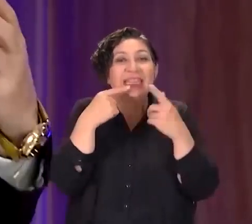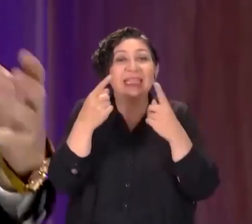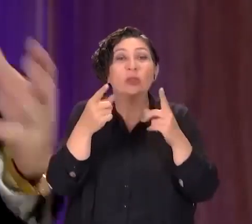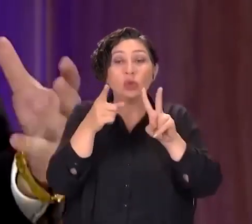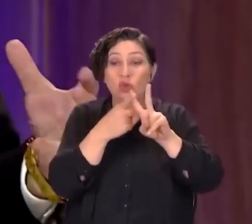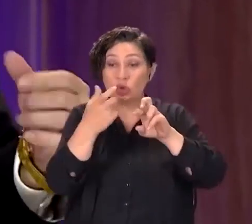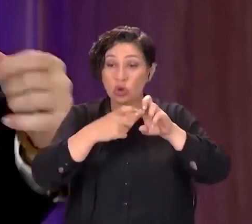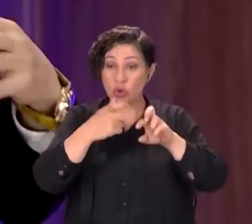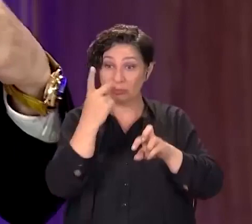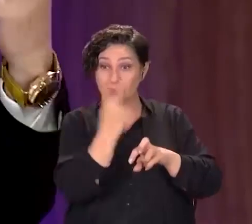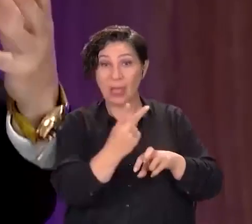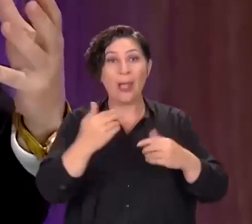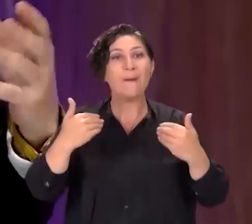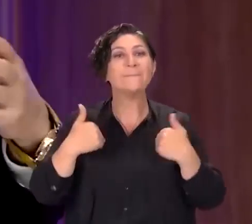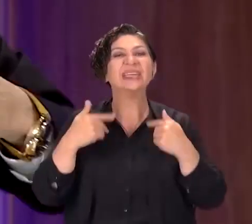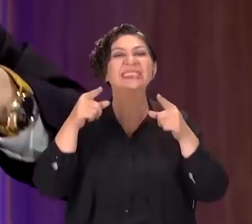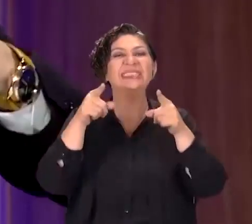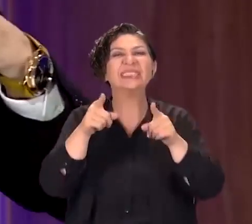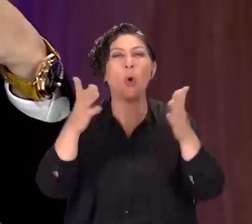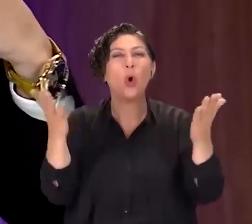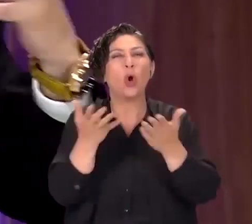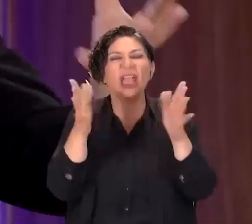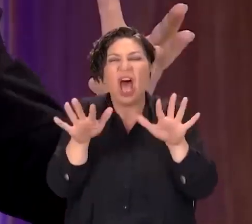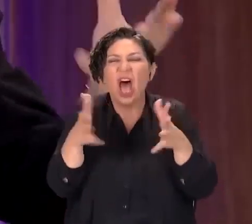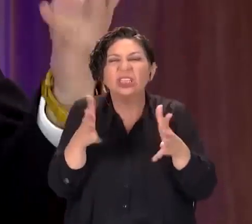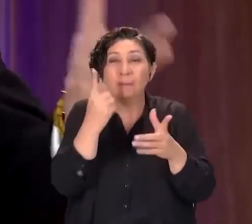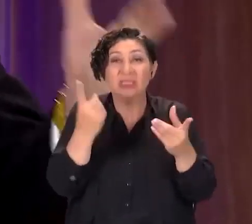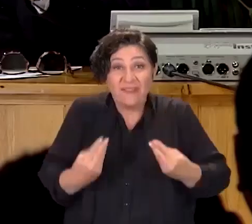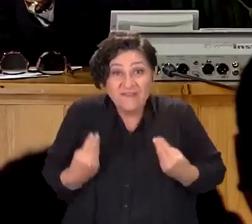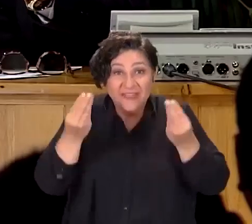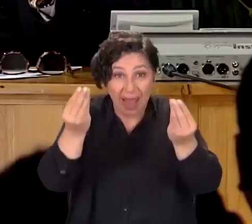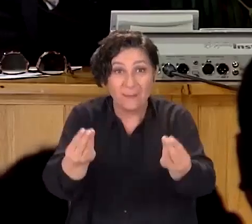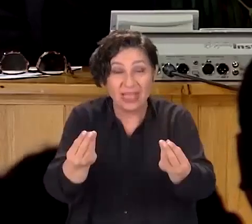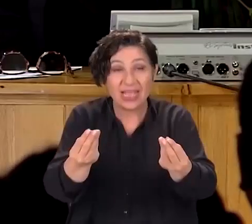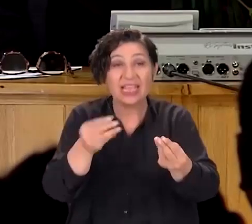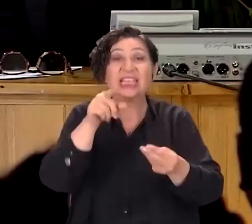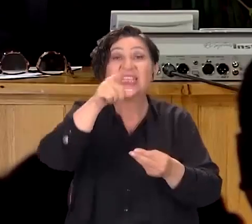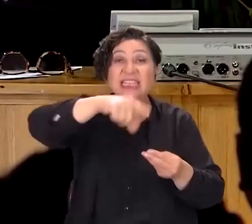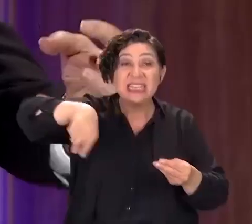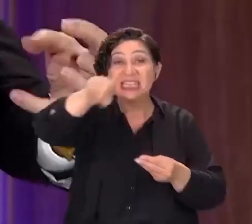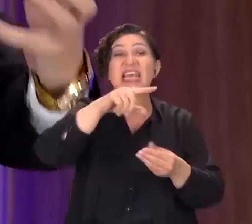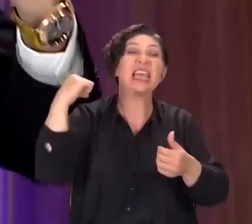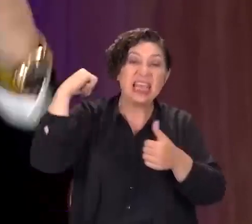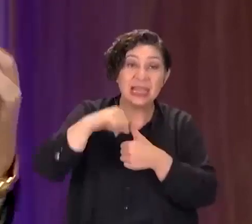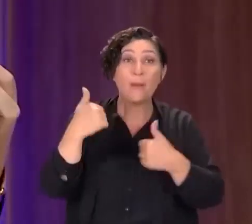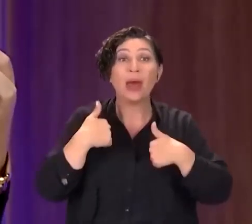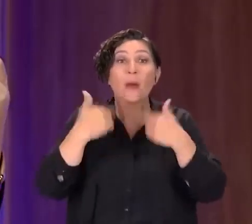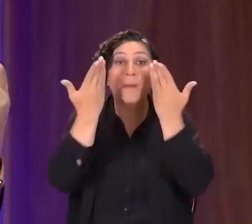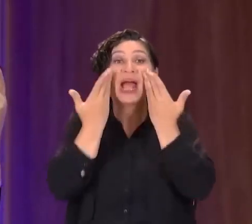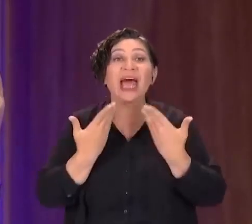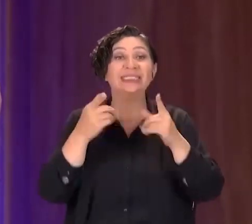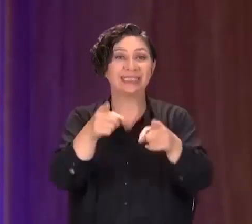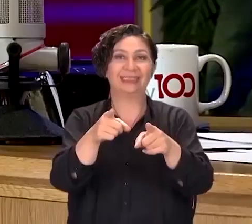ki Nur Yerlitaş, ben size o kadar acayip bir şey veririm ki siz yine de bana